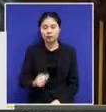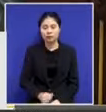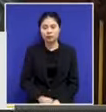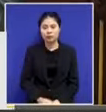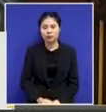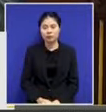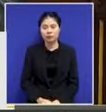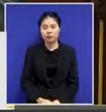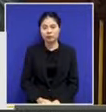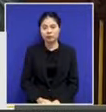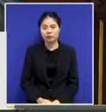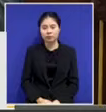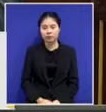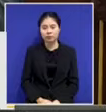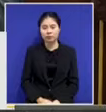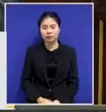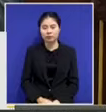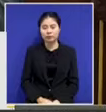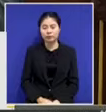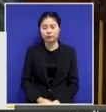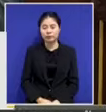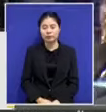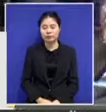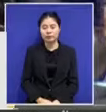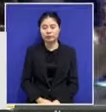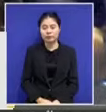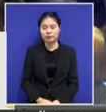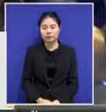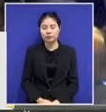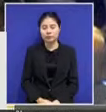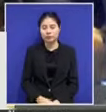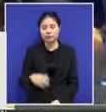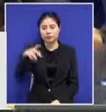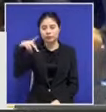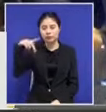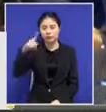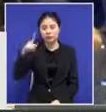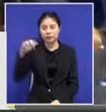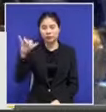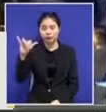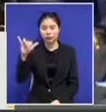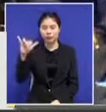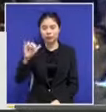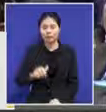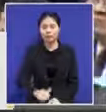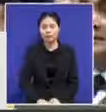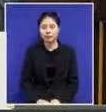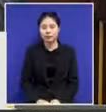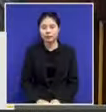บุญยิ่งนิติกาญจนา ท่านพลเอกประยุทธ์จันทร์โอชาค่ะ